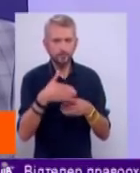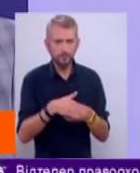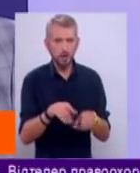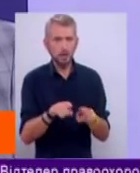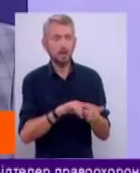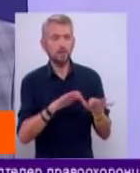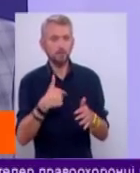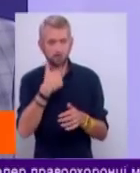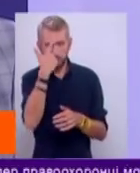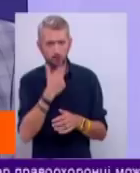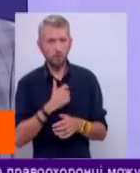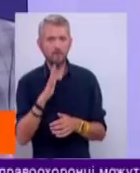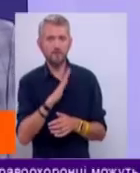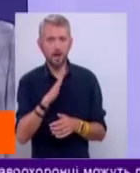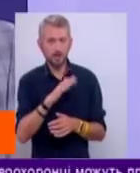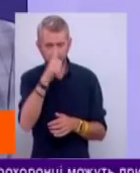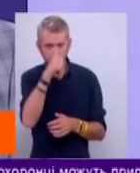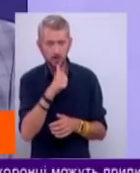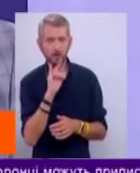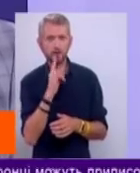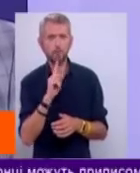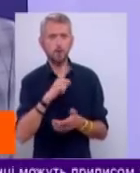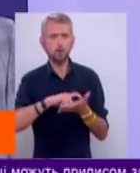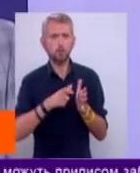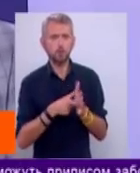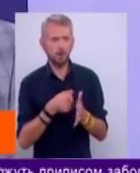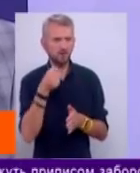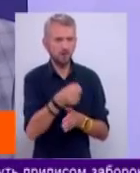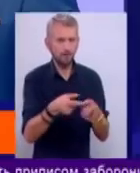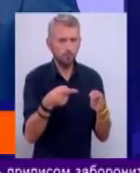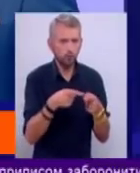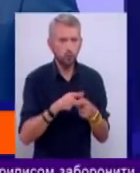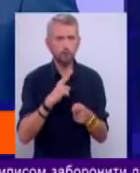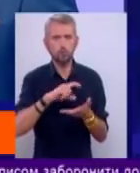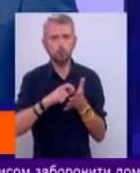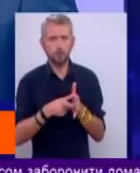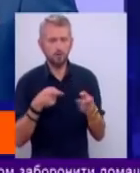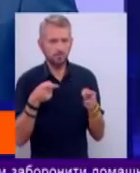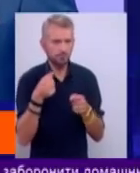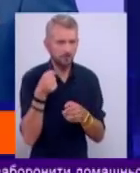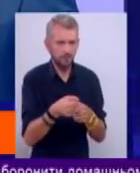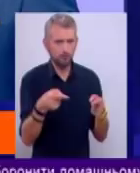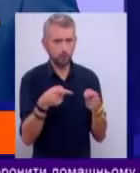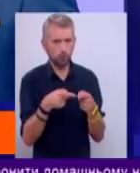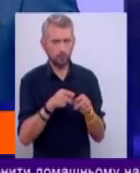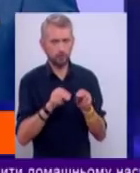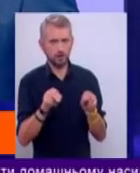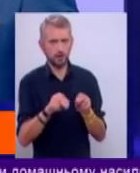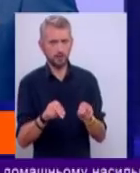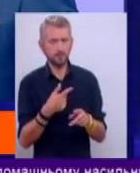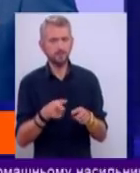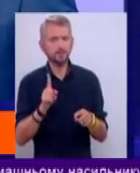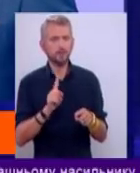повідомляють, у вересні дитину в першому класі ставлять в куток, в другому класі ставлять в куток вчителі.